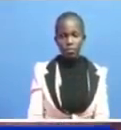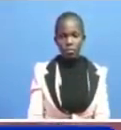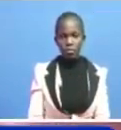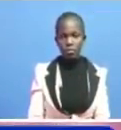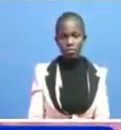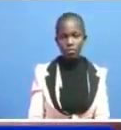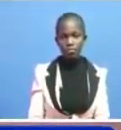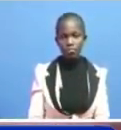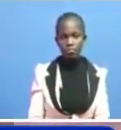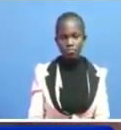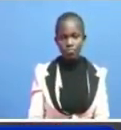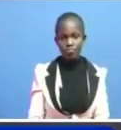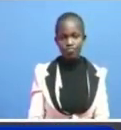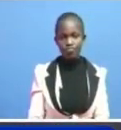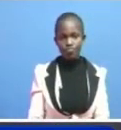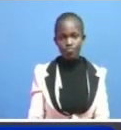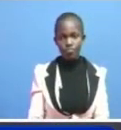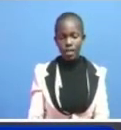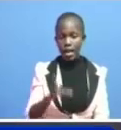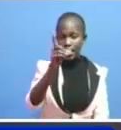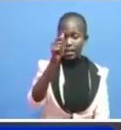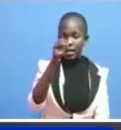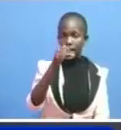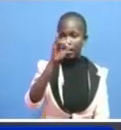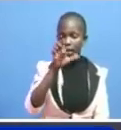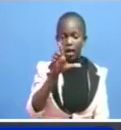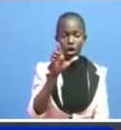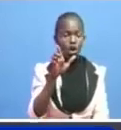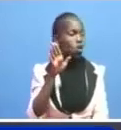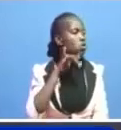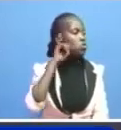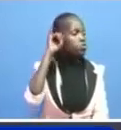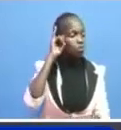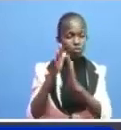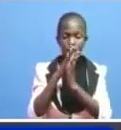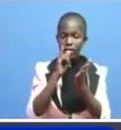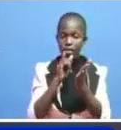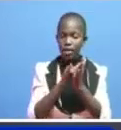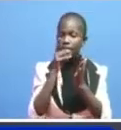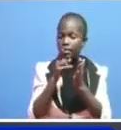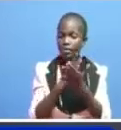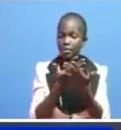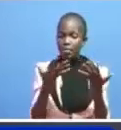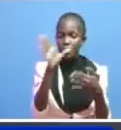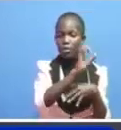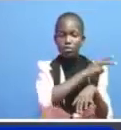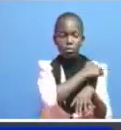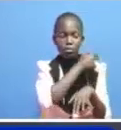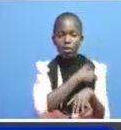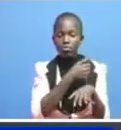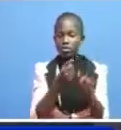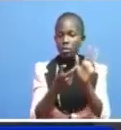Wananilimanga kusema sidawa iko. Tumeona iko. Daniel Yumbya hivya ya the kanza kesi ya kanavesi. Ndimo ita masivitali ni siya kwa ile witi